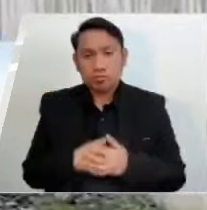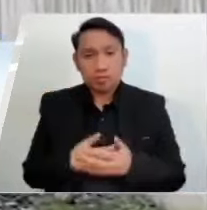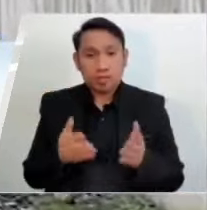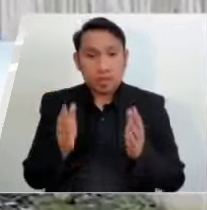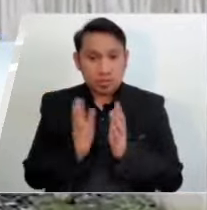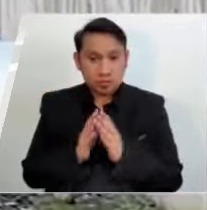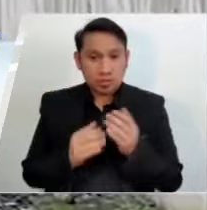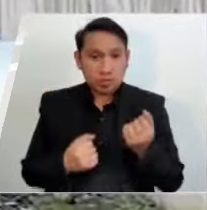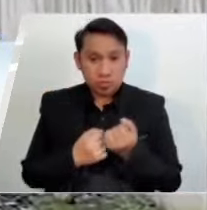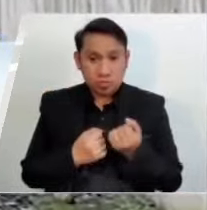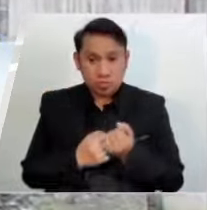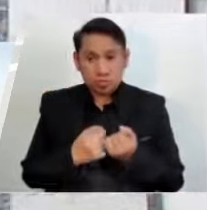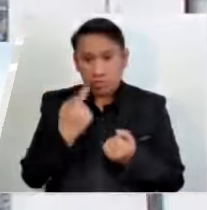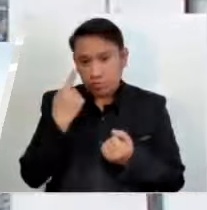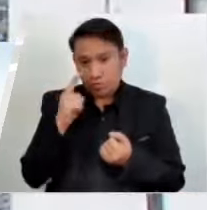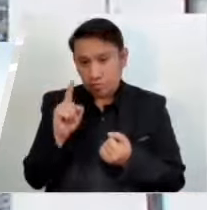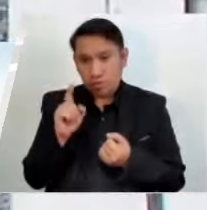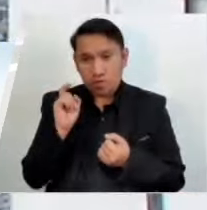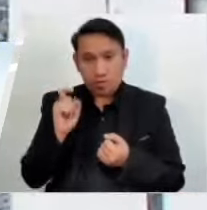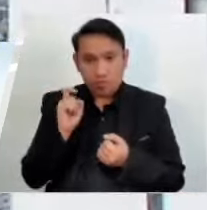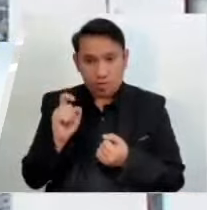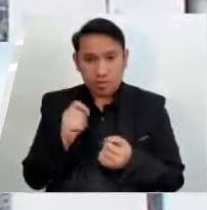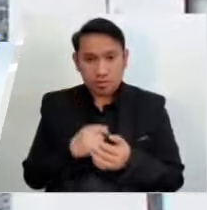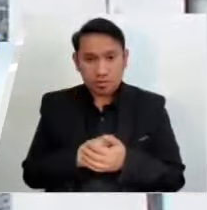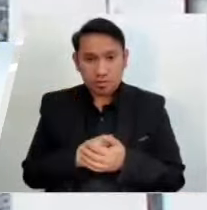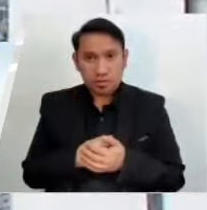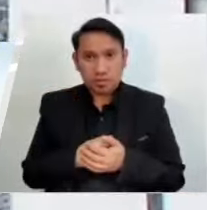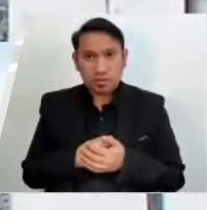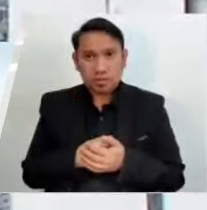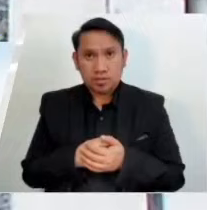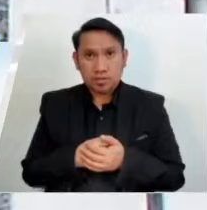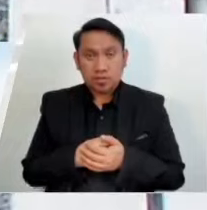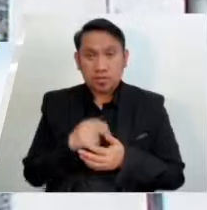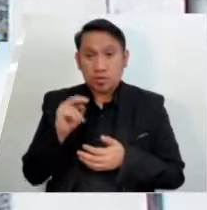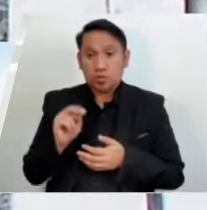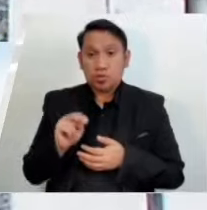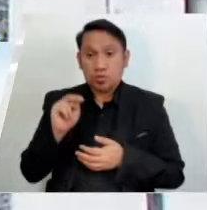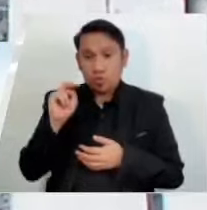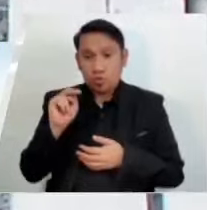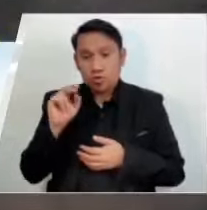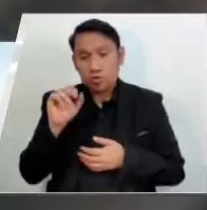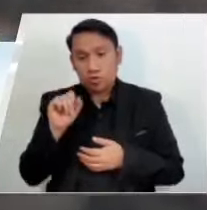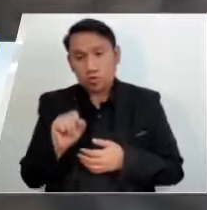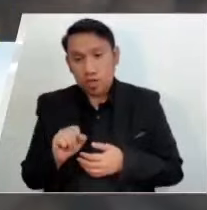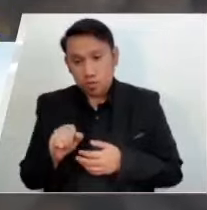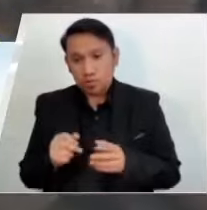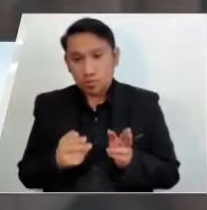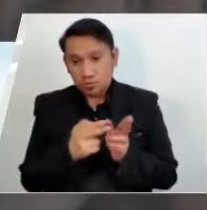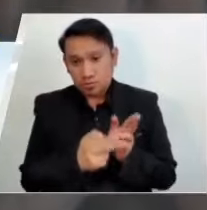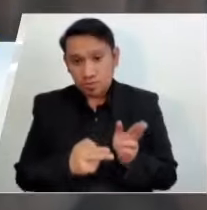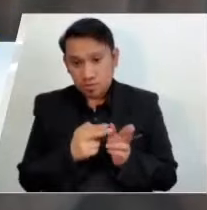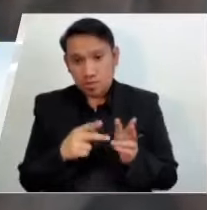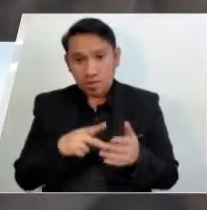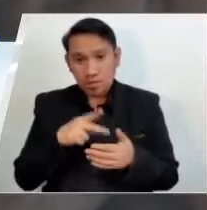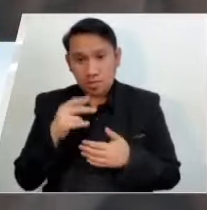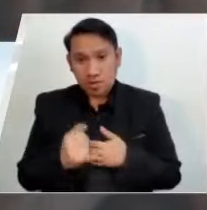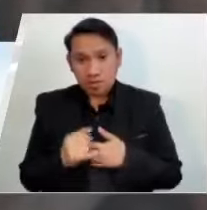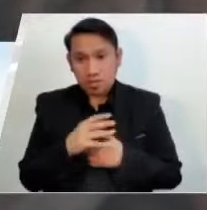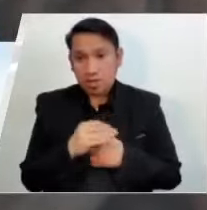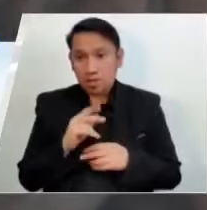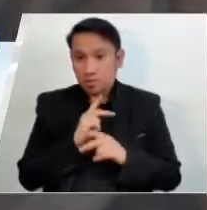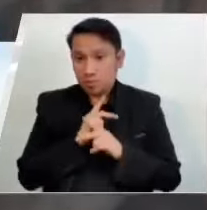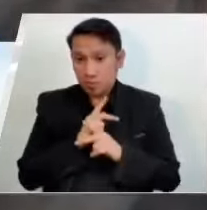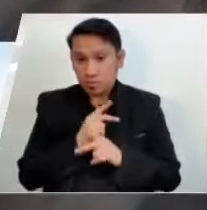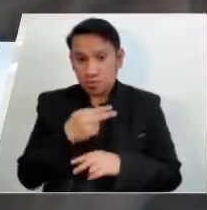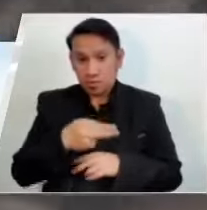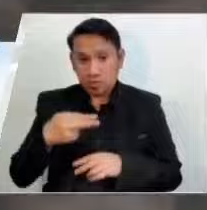ng palasyo para mapabilis ang groundbreaking ng North-South Commuter Railway Project at proteksyon ng Indonesian